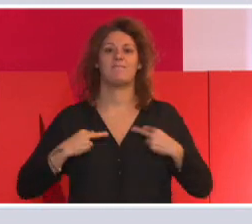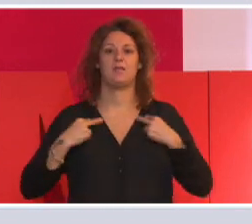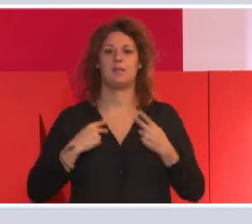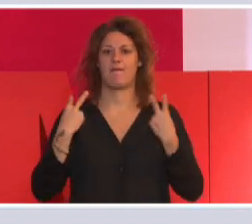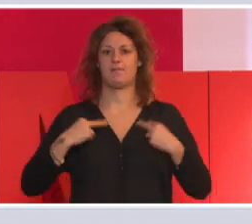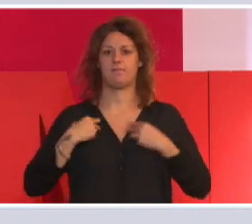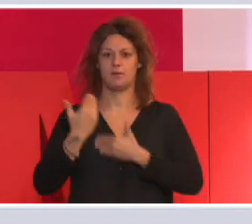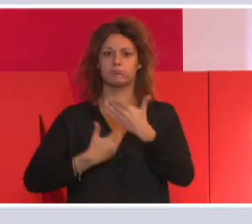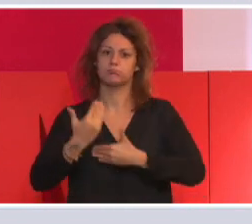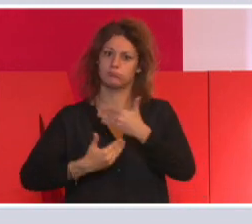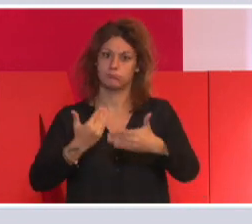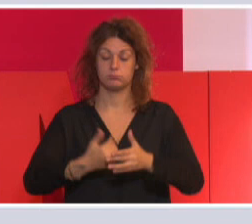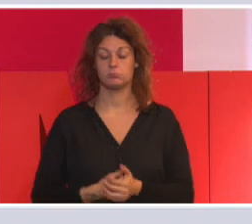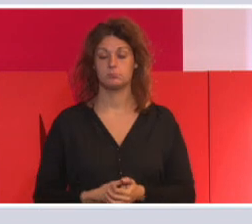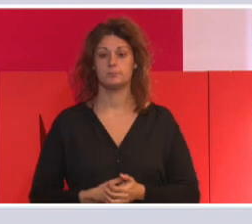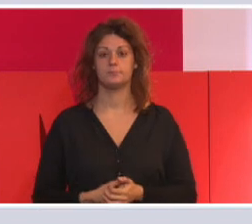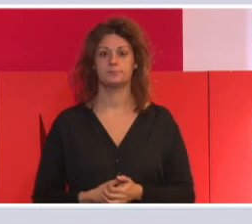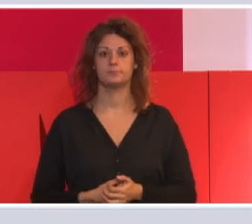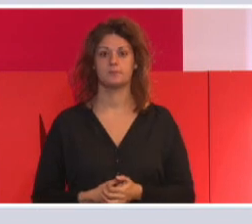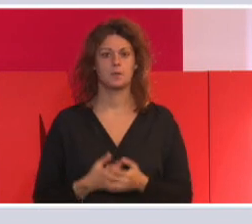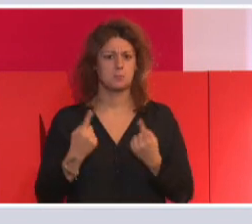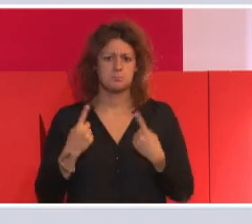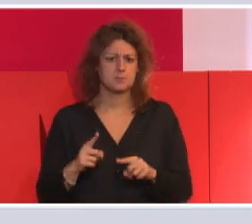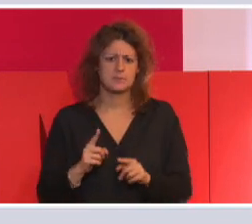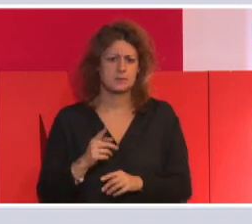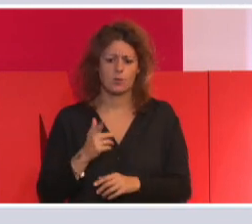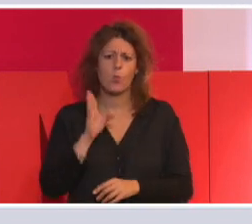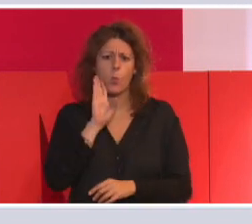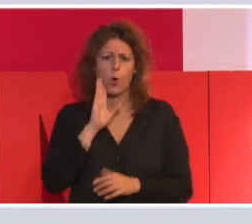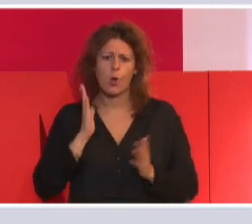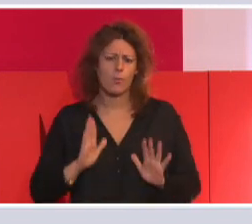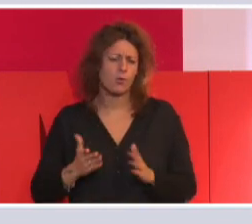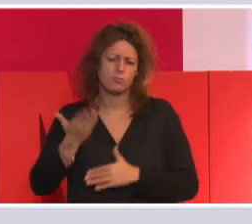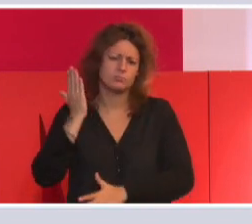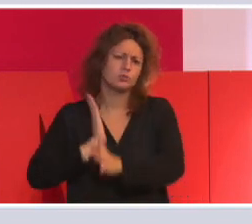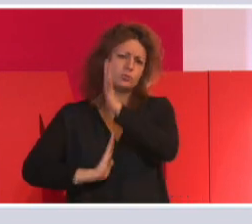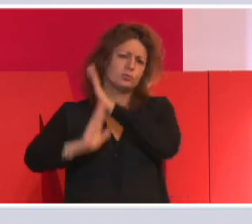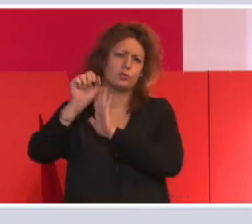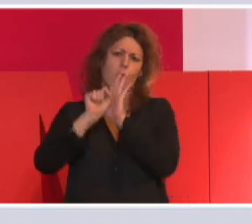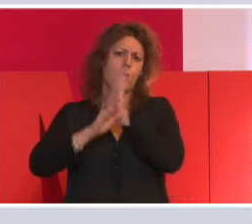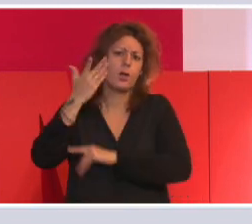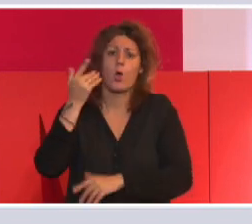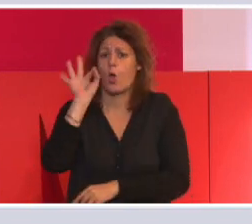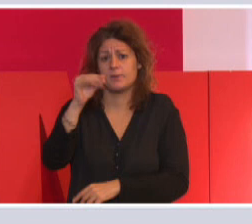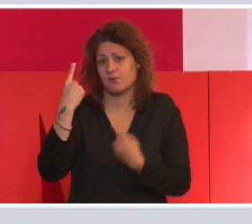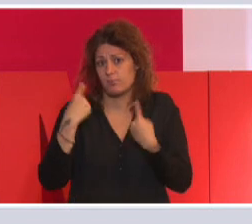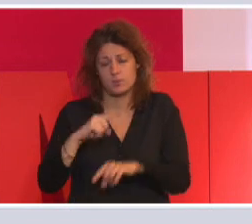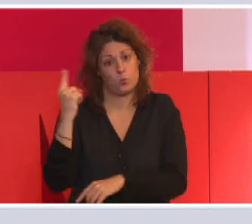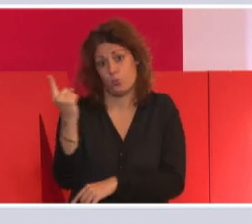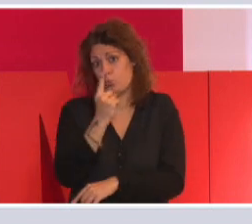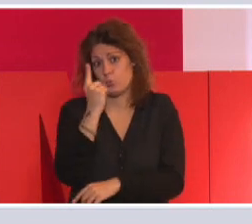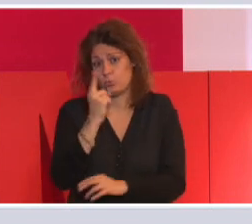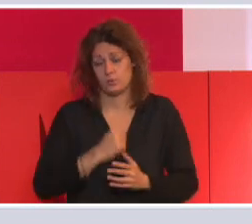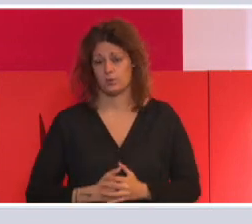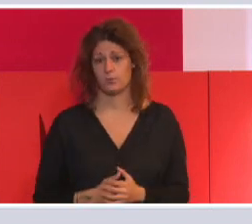l'unico effettivo mandato fin dall'alba dei tempi tanto che la nostra filogenesi cioè la capacità diciamo i